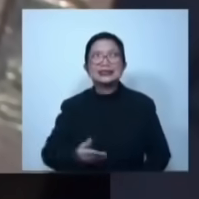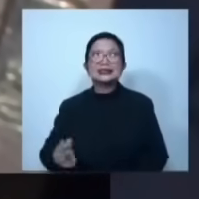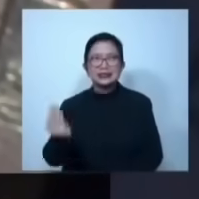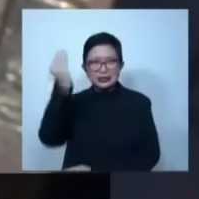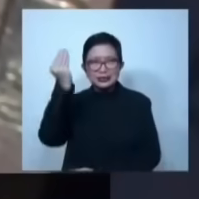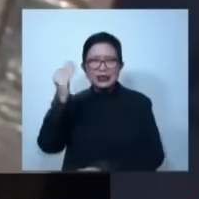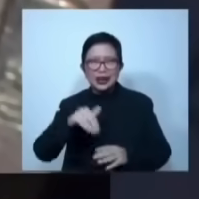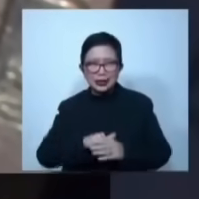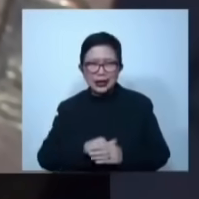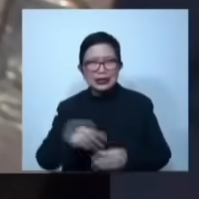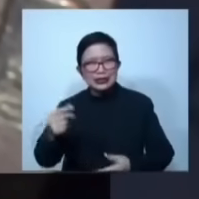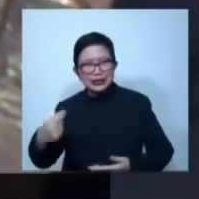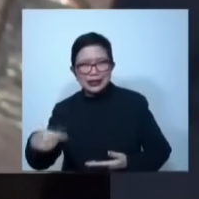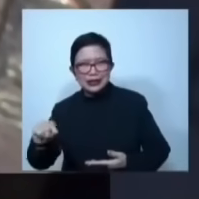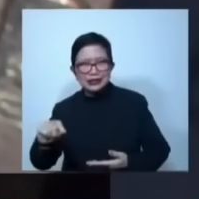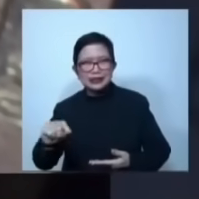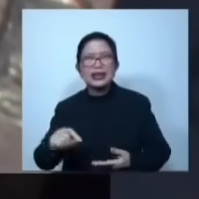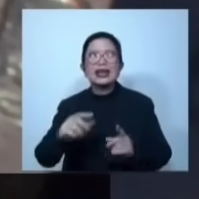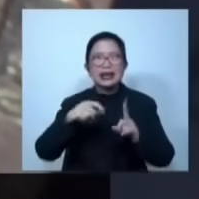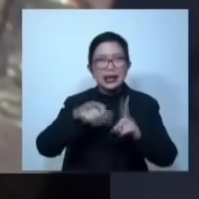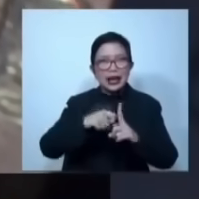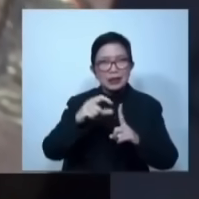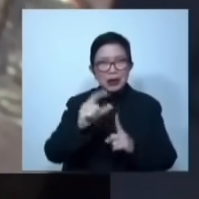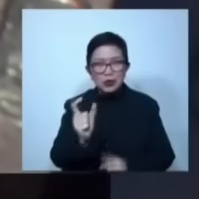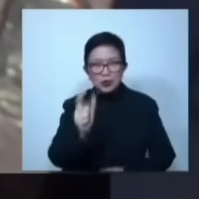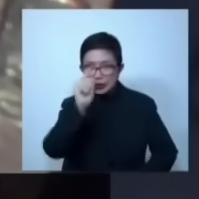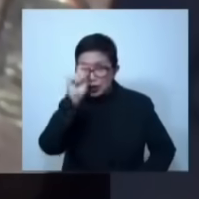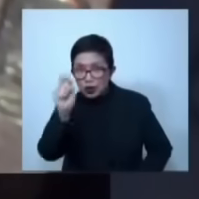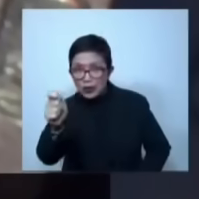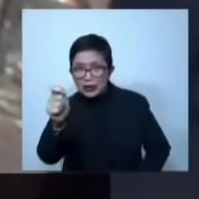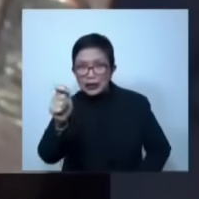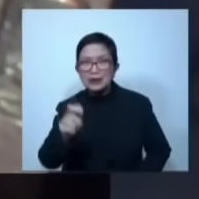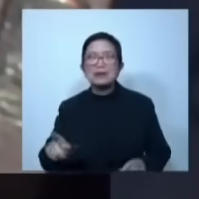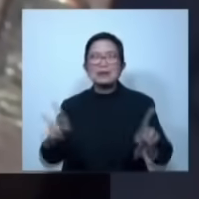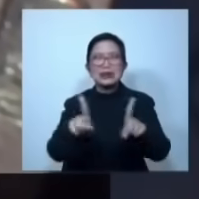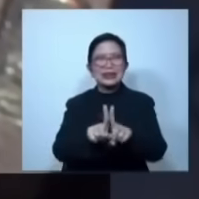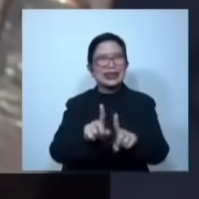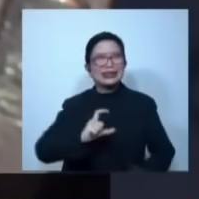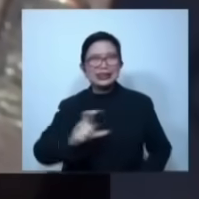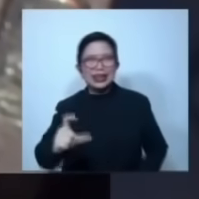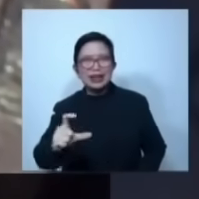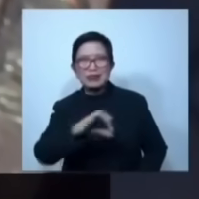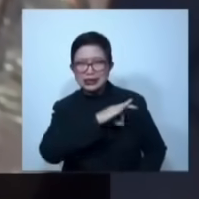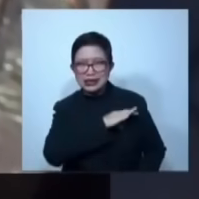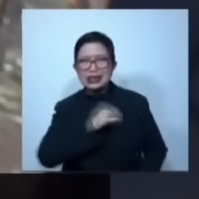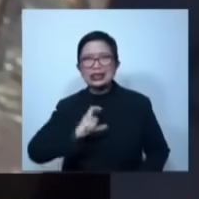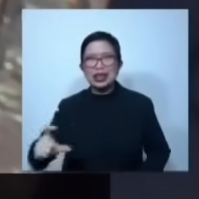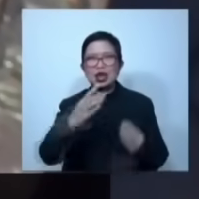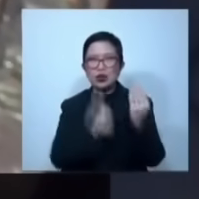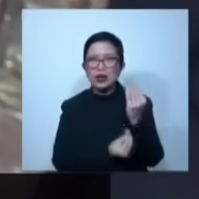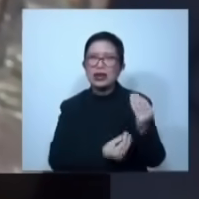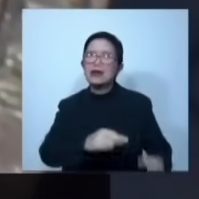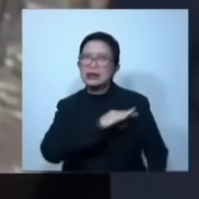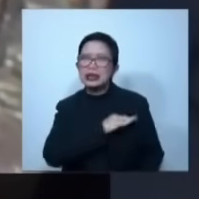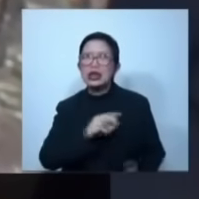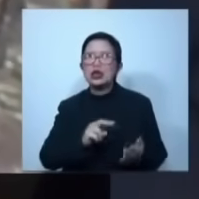anggota dan juga sekretaris jenderal Komisi Pemilihan Umum yang kami hormati Pasangan calon Presiden dan Wakil Presiden nomor urut 1 Bapak